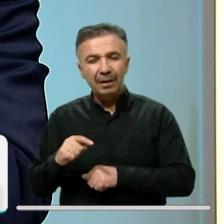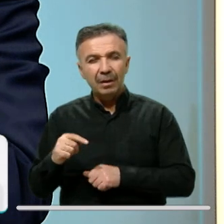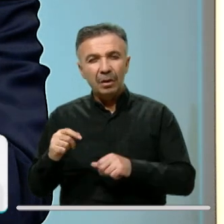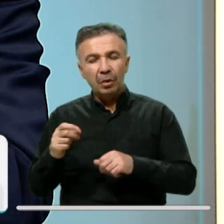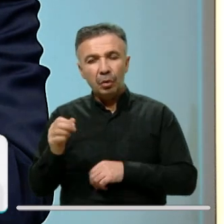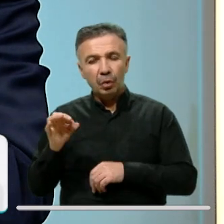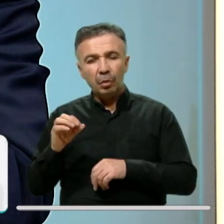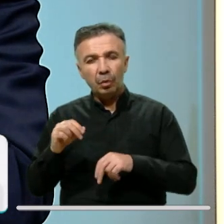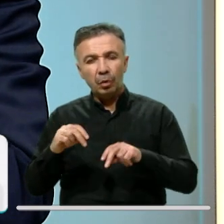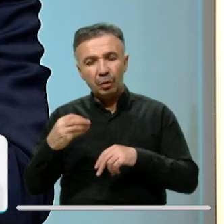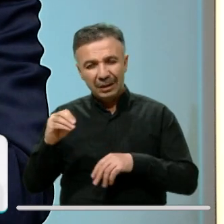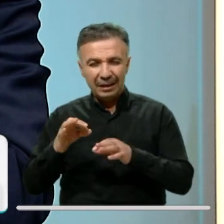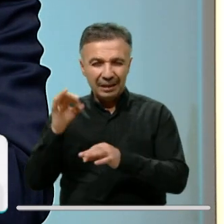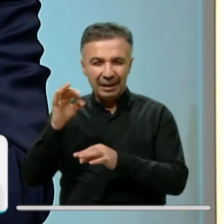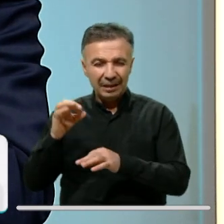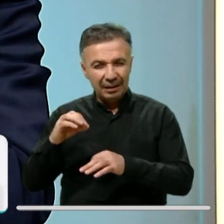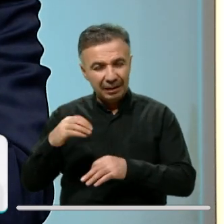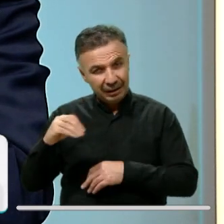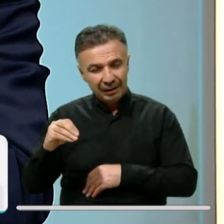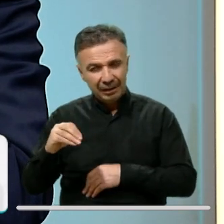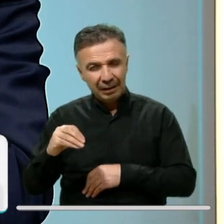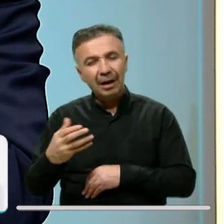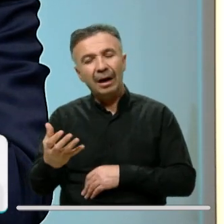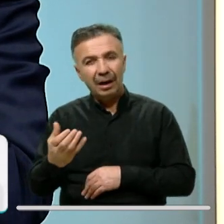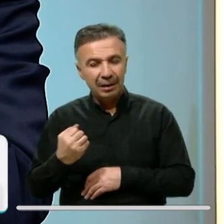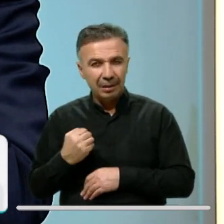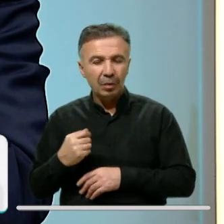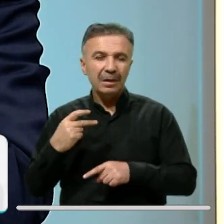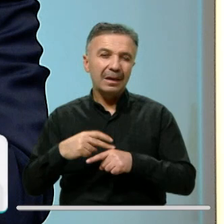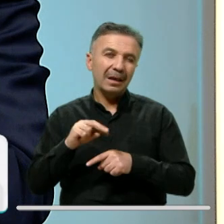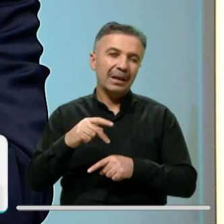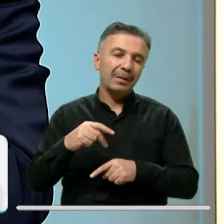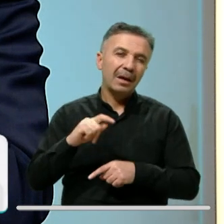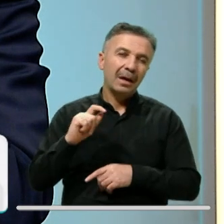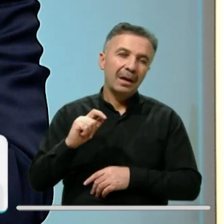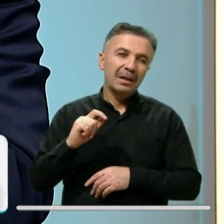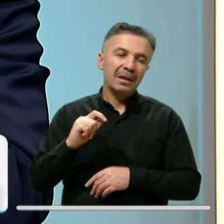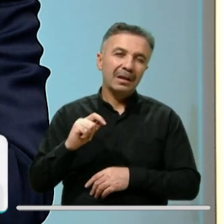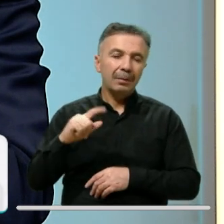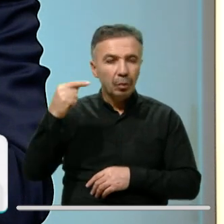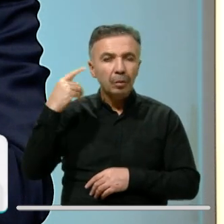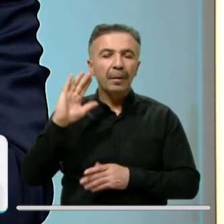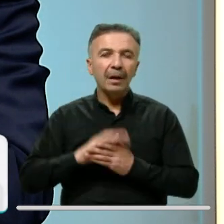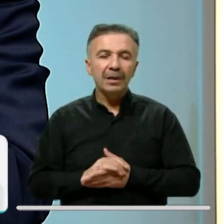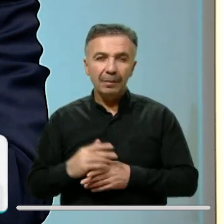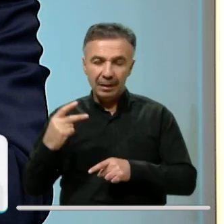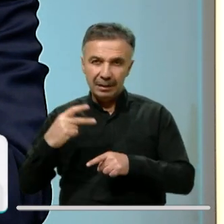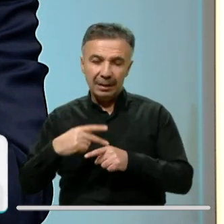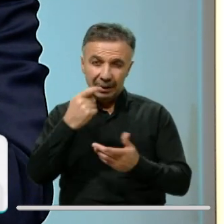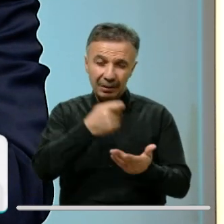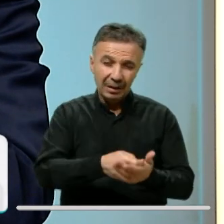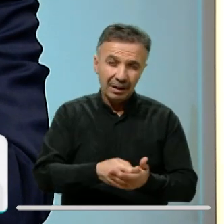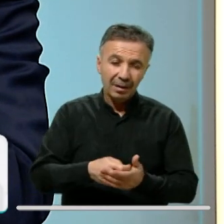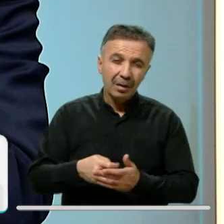bunu. Dolayısıyla bu zekat gibi değerlendirilmemelidir. Mesela zekat verilirken kuyumcunun alış